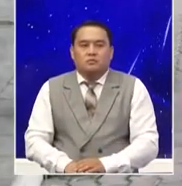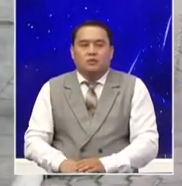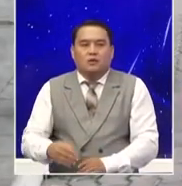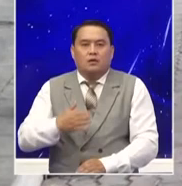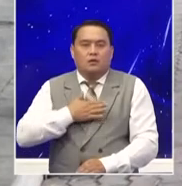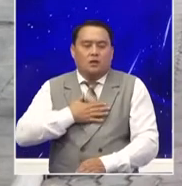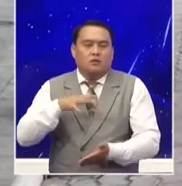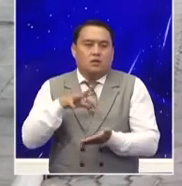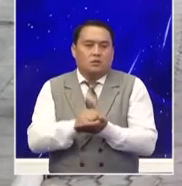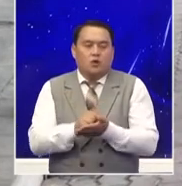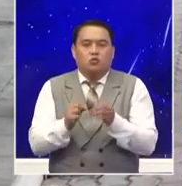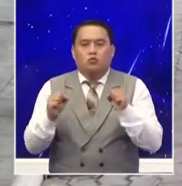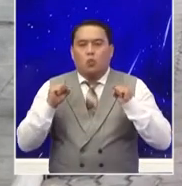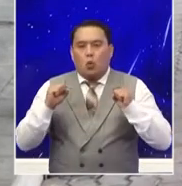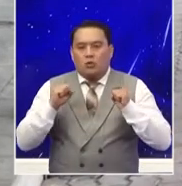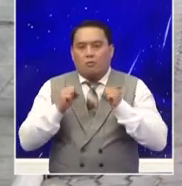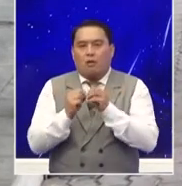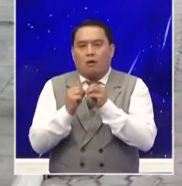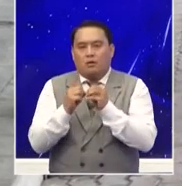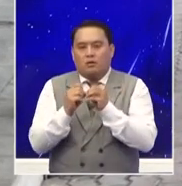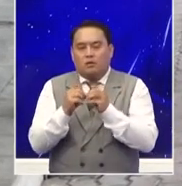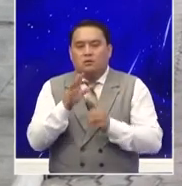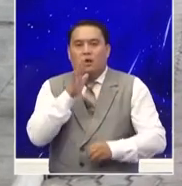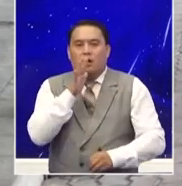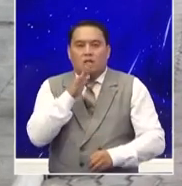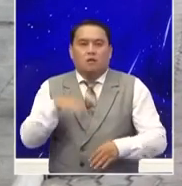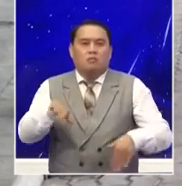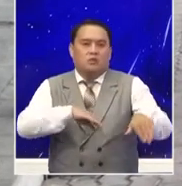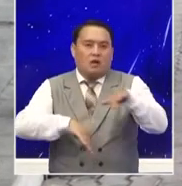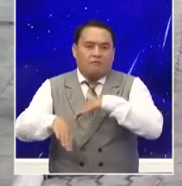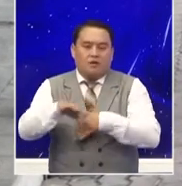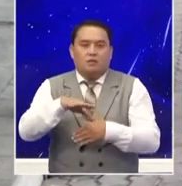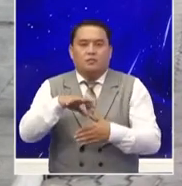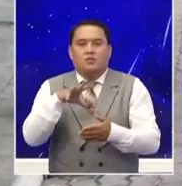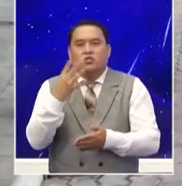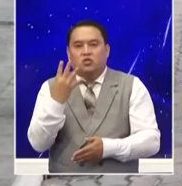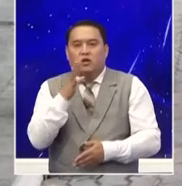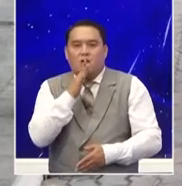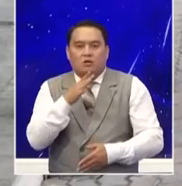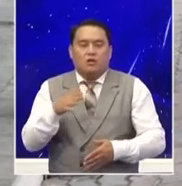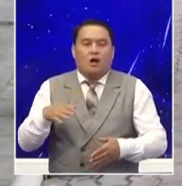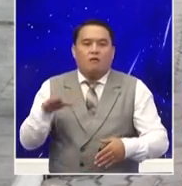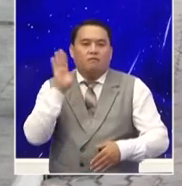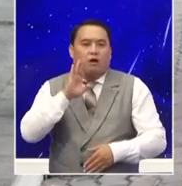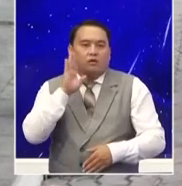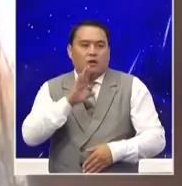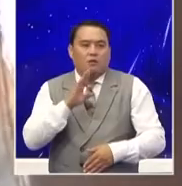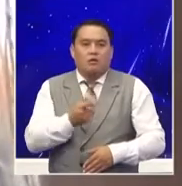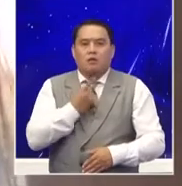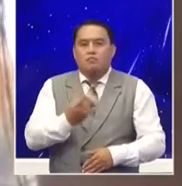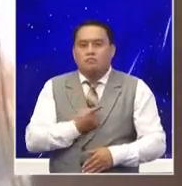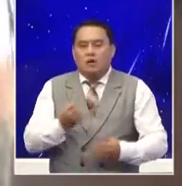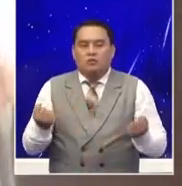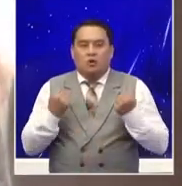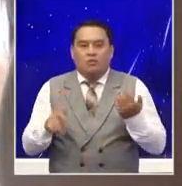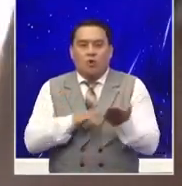11 лет. В этом году будет 4 года, как я занимаюсь плаванием. На открытой воде я кандидат в мастера спорта.